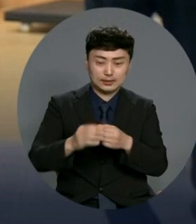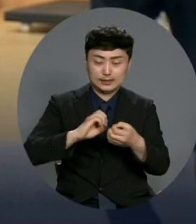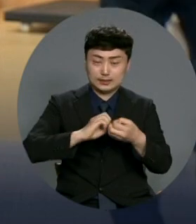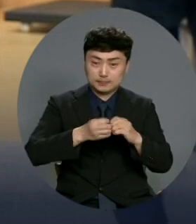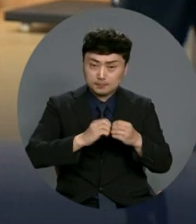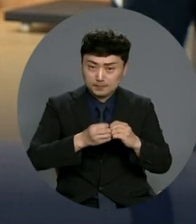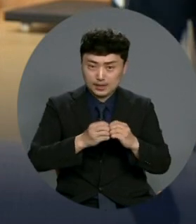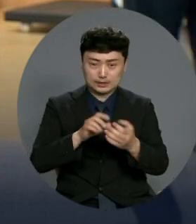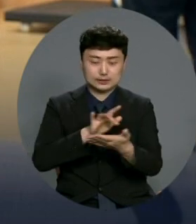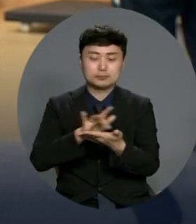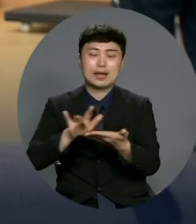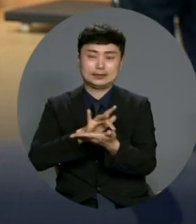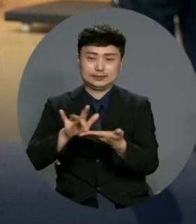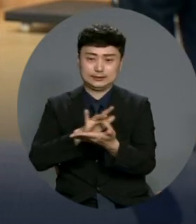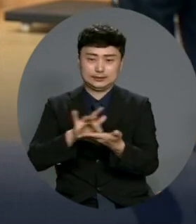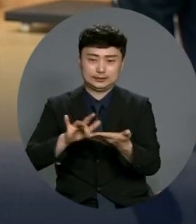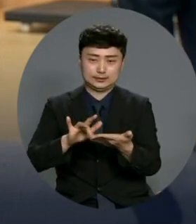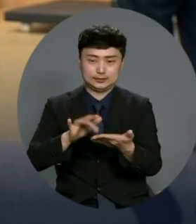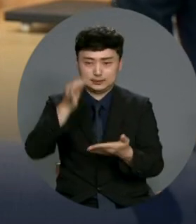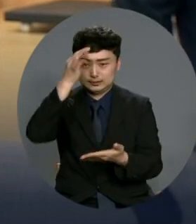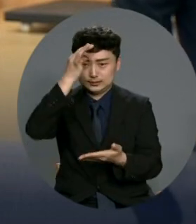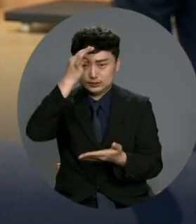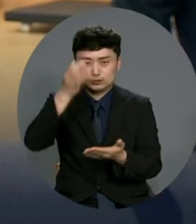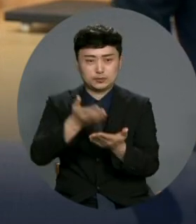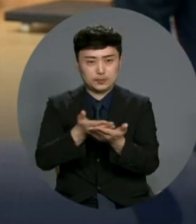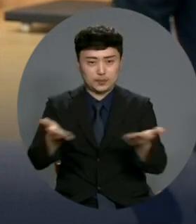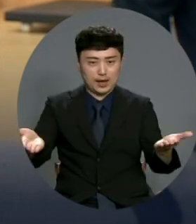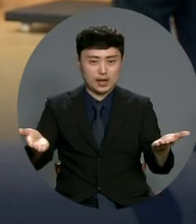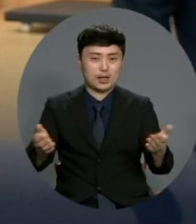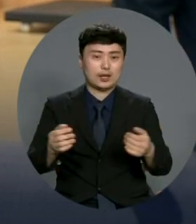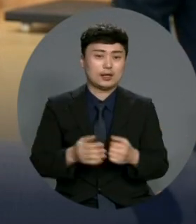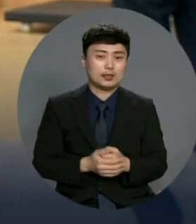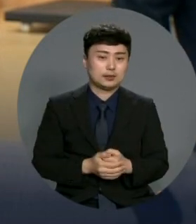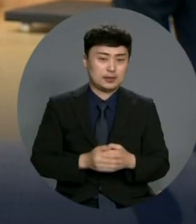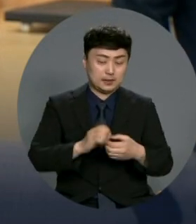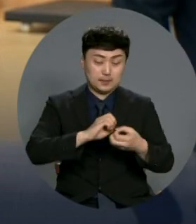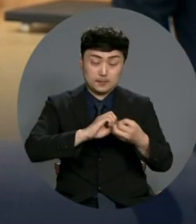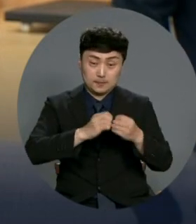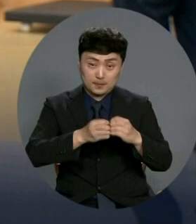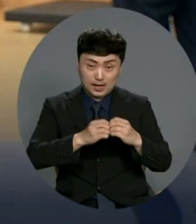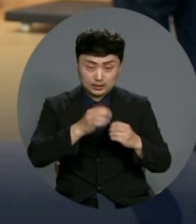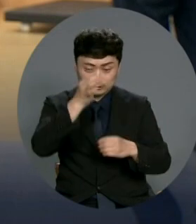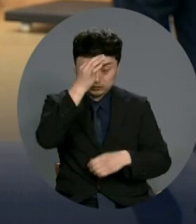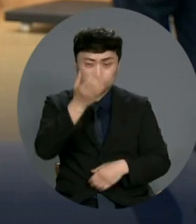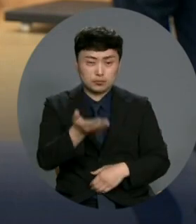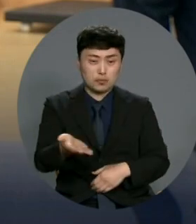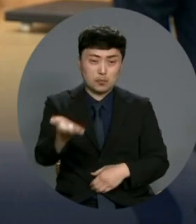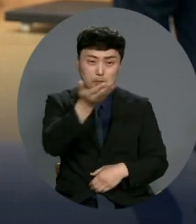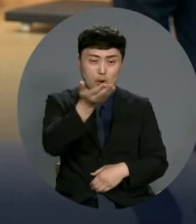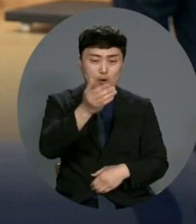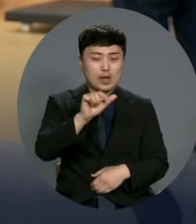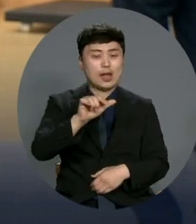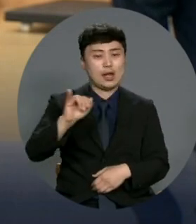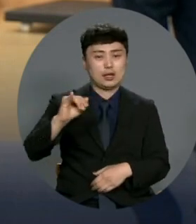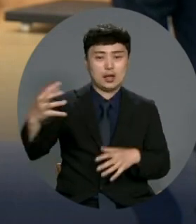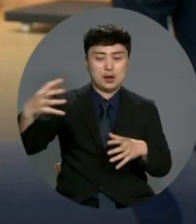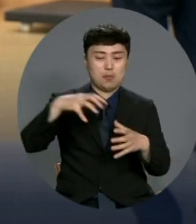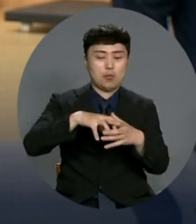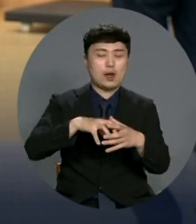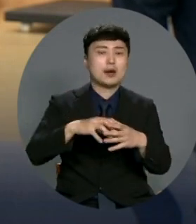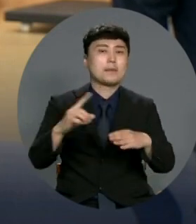팩토리 보급이 많이 되어 있습니다. 이와 같은 제조 기업들에 대해서 더 고도화시키고 AI와 접목해서